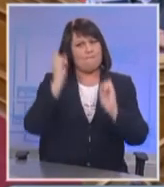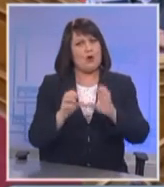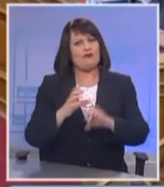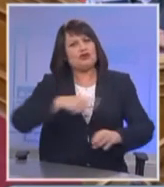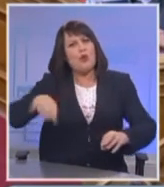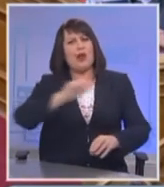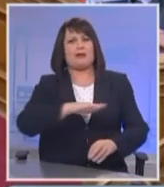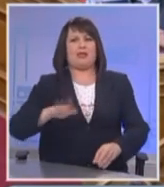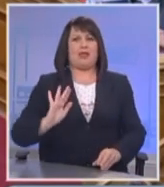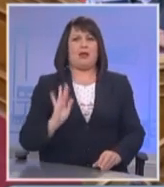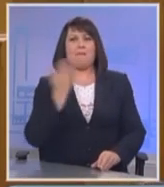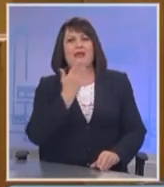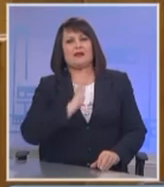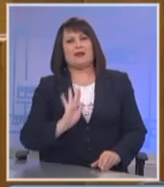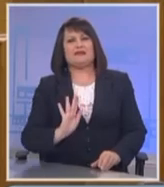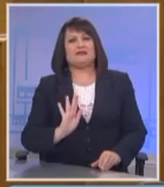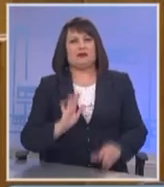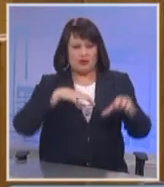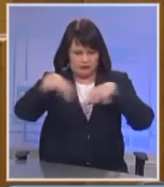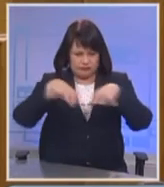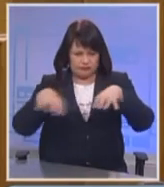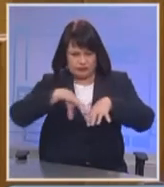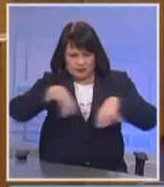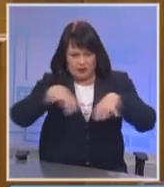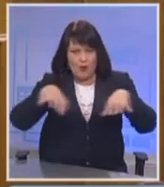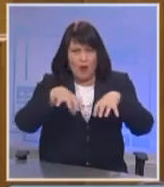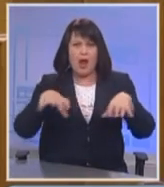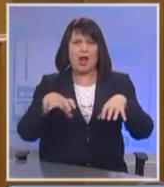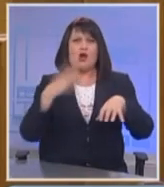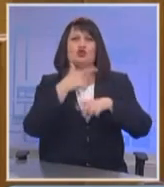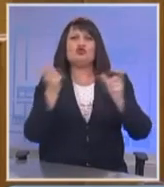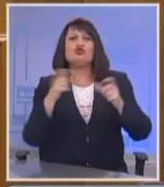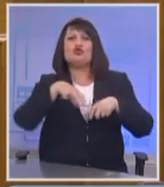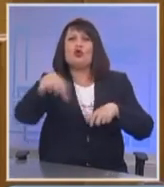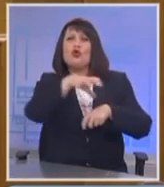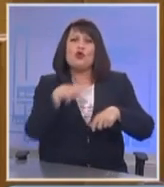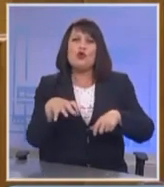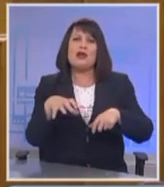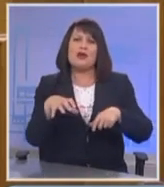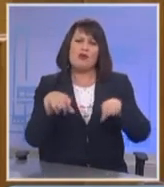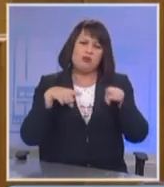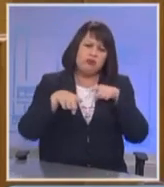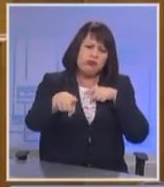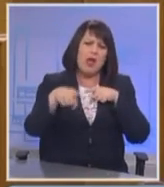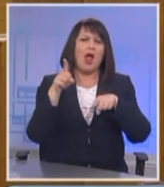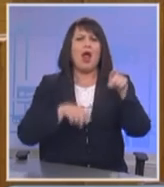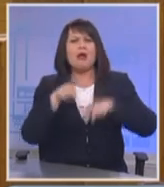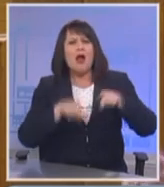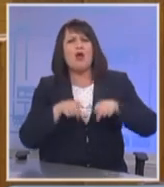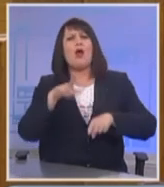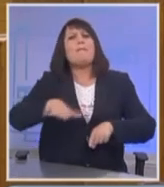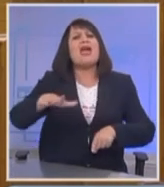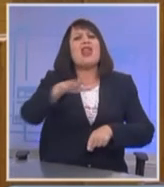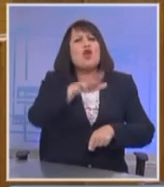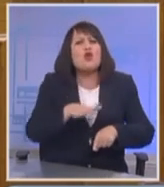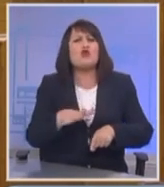μαθητές, χωρίς να χωρίζει τα παιδιά και τα σχολεία σε πολλές ταχύτητες, ανάλογα με την περιοχή